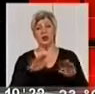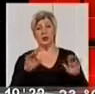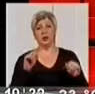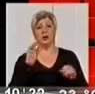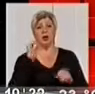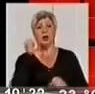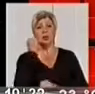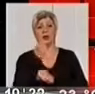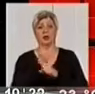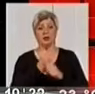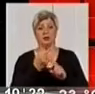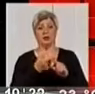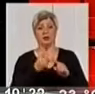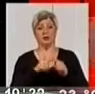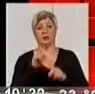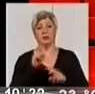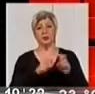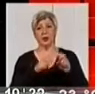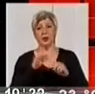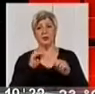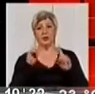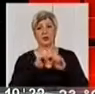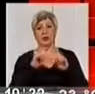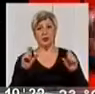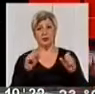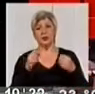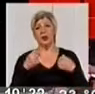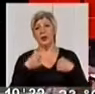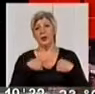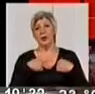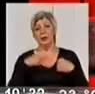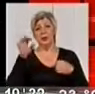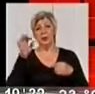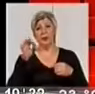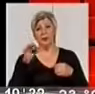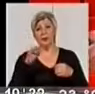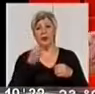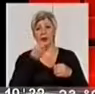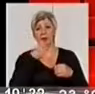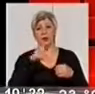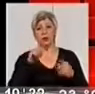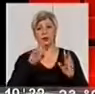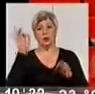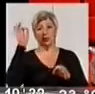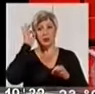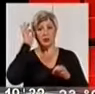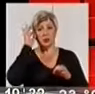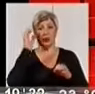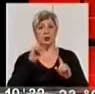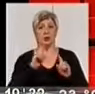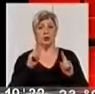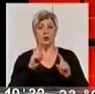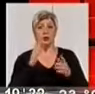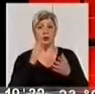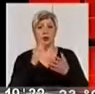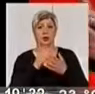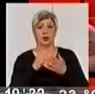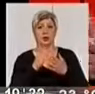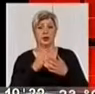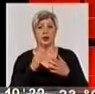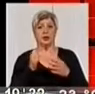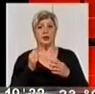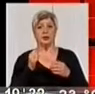працівників цих підприємств і закладів. Я вдячний вам, що ви згадали, що у нас є заклади різної форми власності. Тому що от